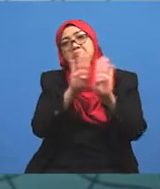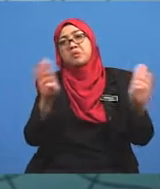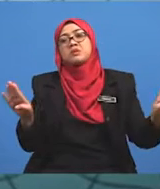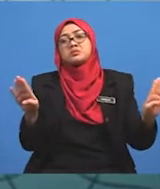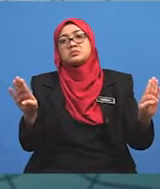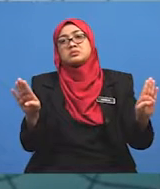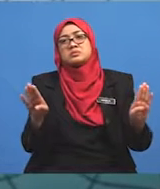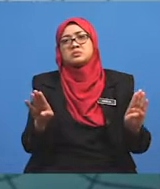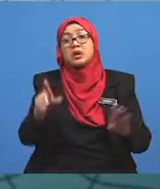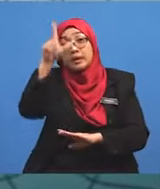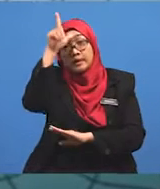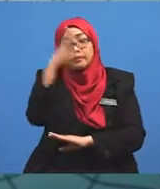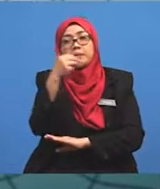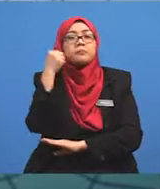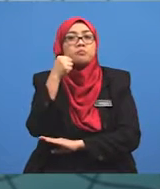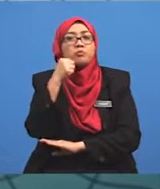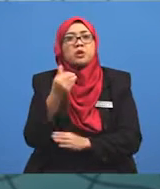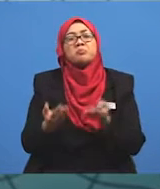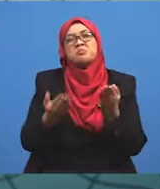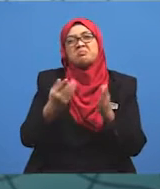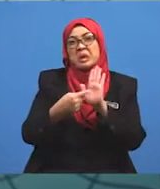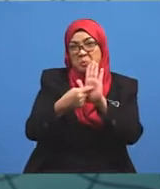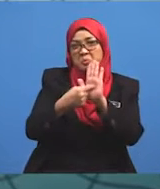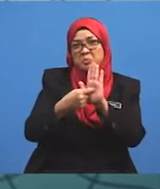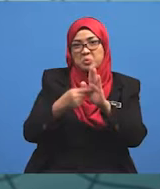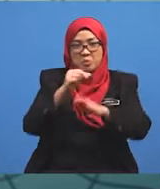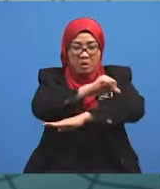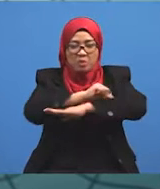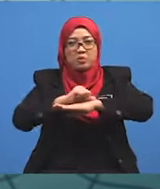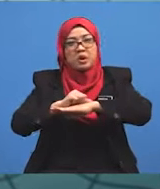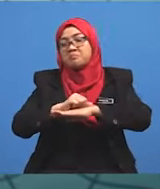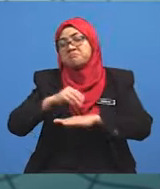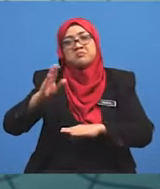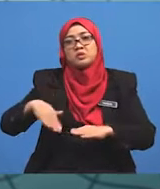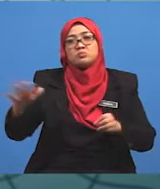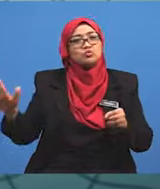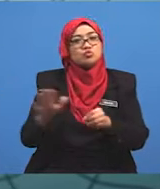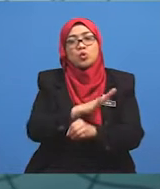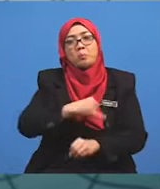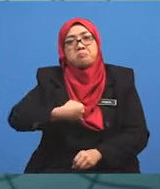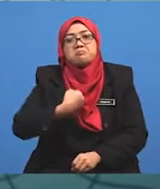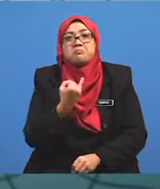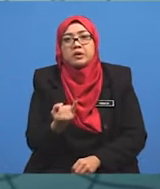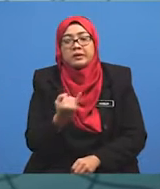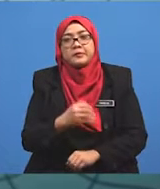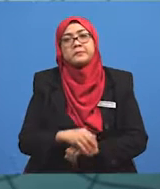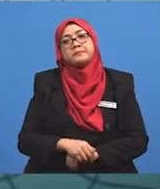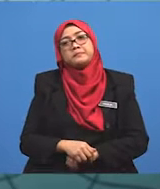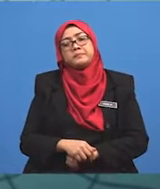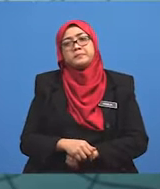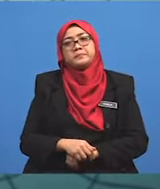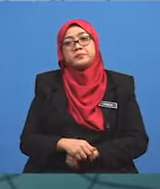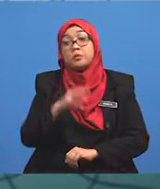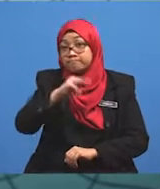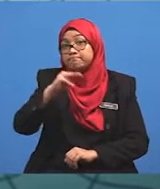juga menggambarkan tahap keimanan mereka masih belum mantap. Yang seterusnya murid-murid,